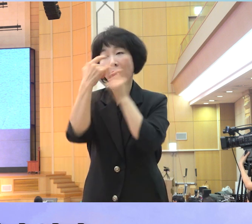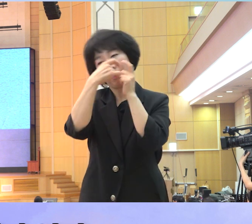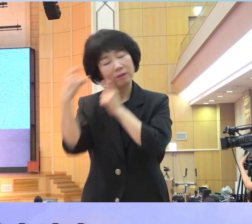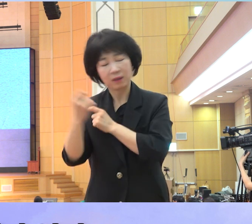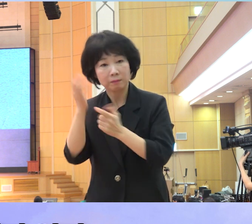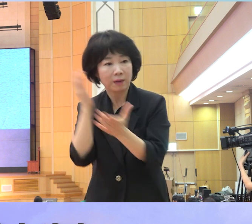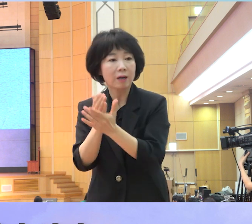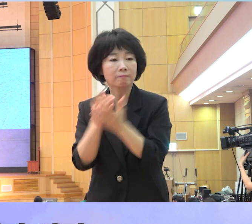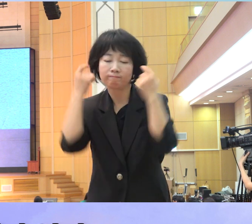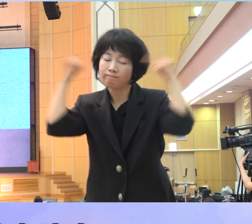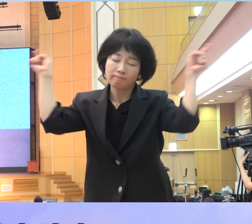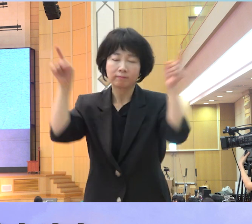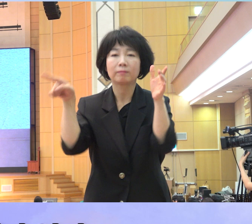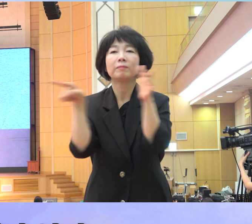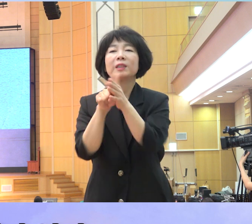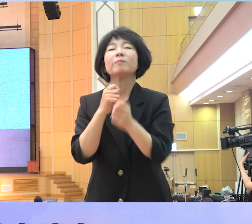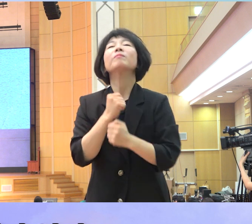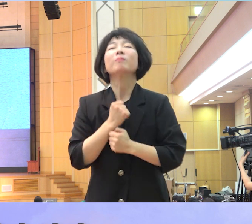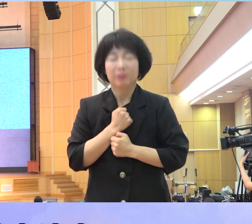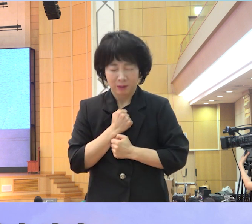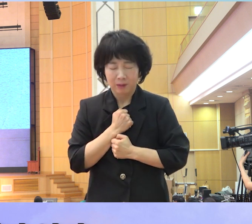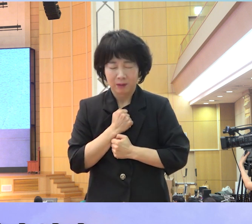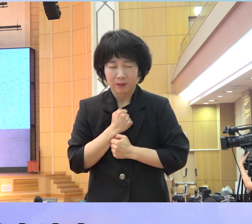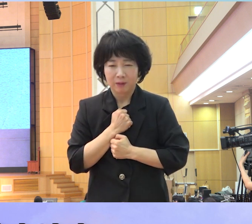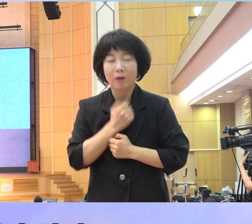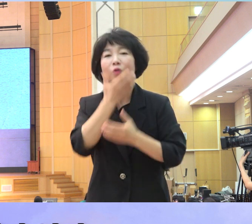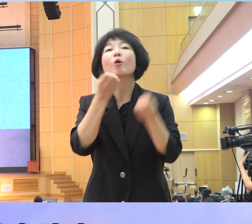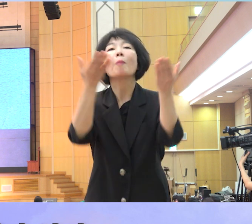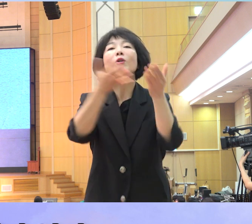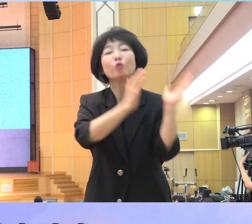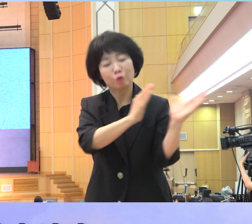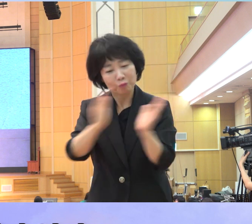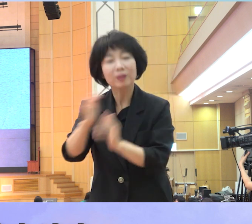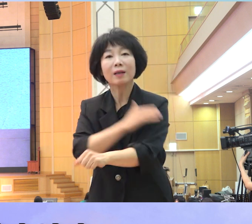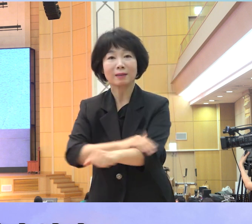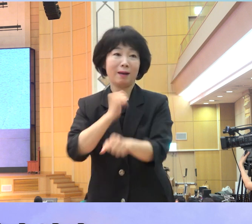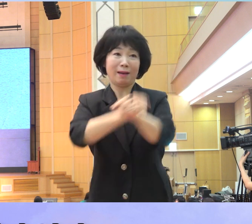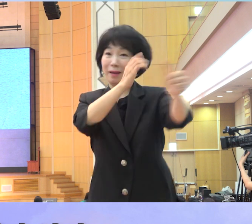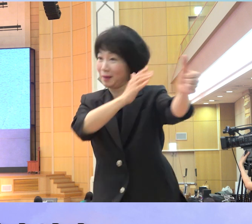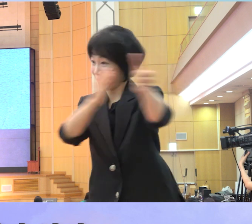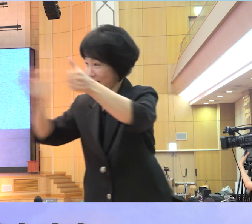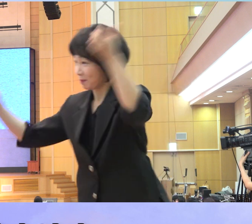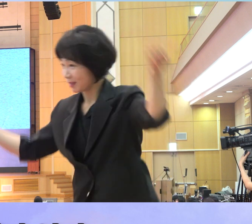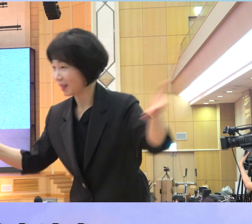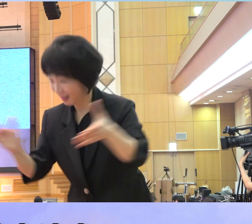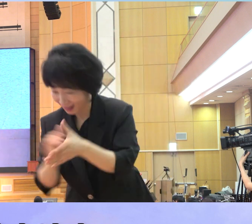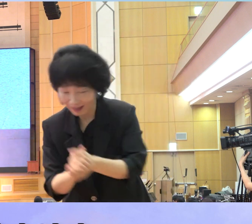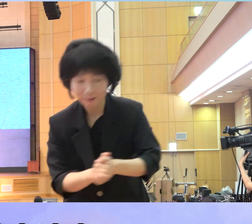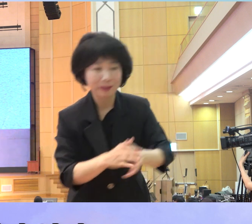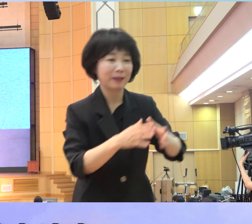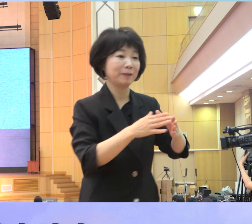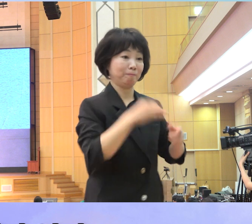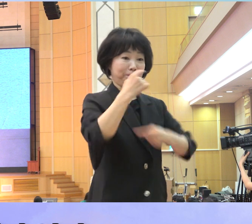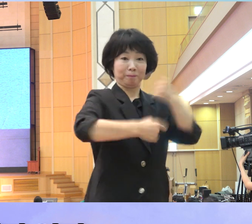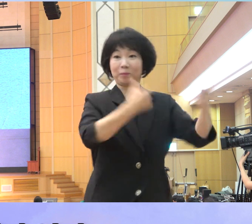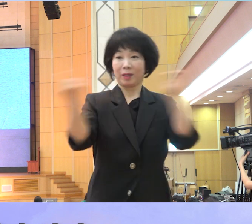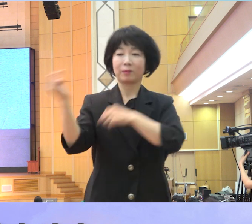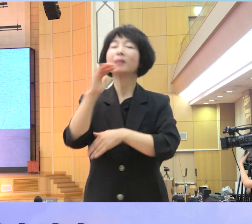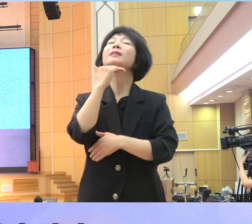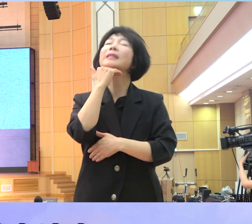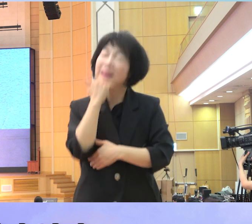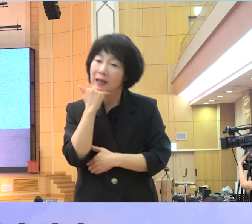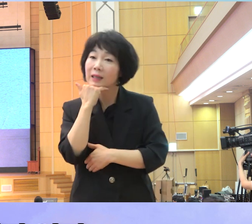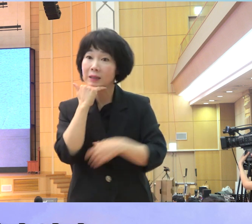거니까 기도하고 응답받을 준비하고 있어. 이게 하나님이 오늘 우리에게 주시는 교훈이에요. 따라하겠습니다.